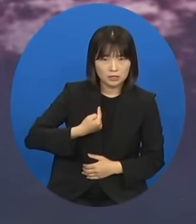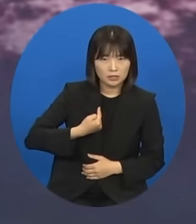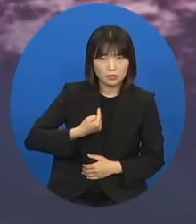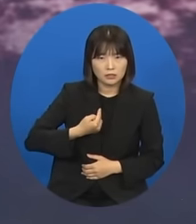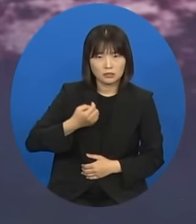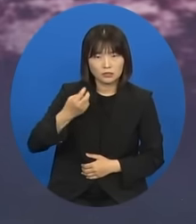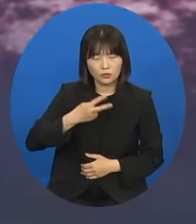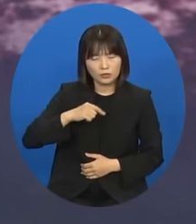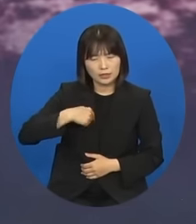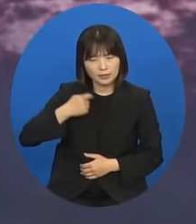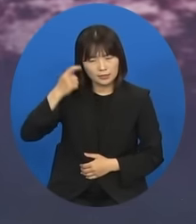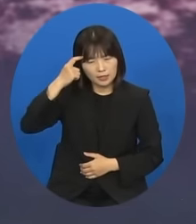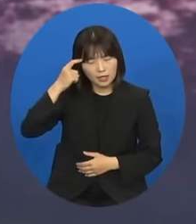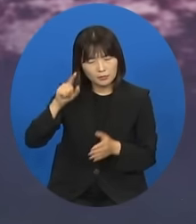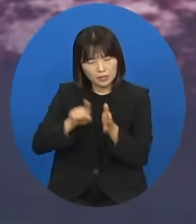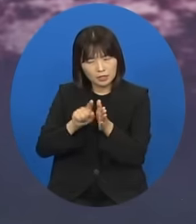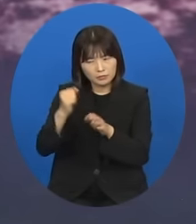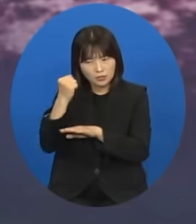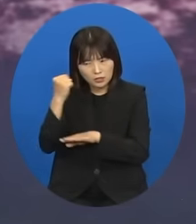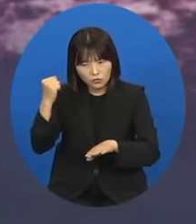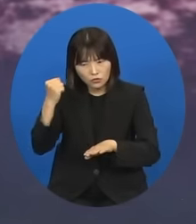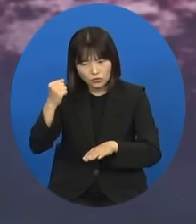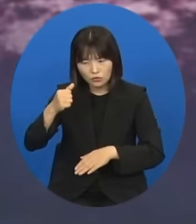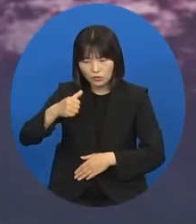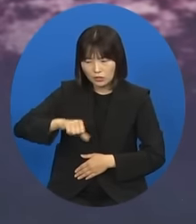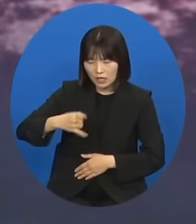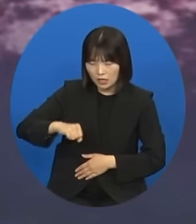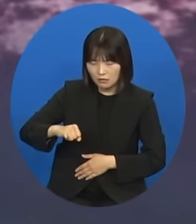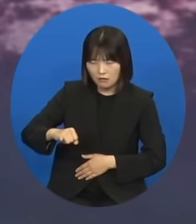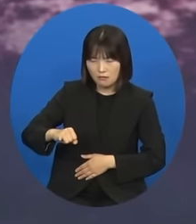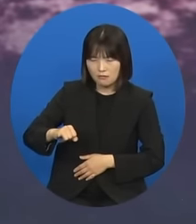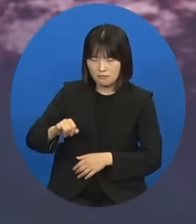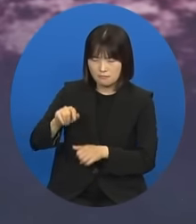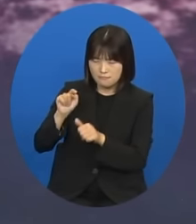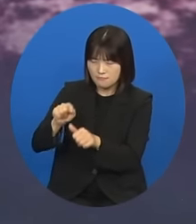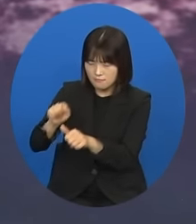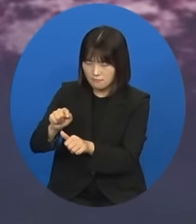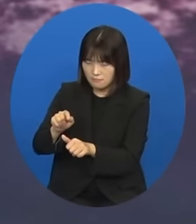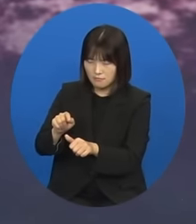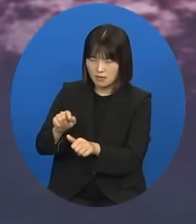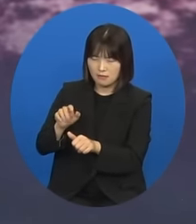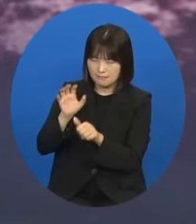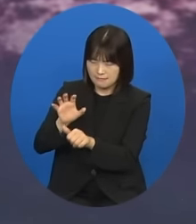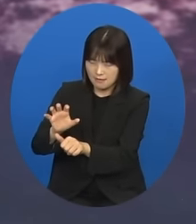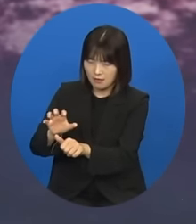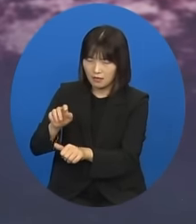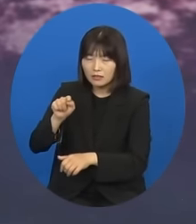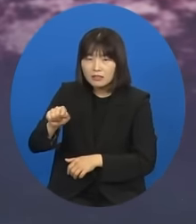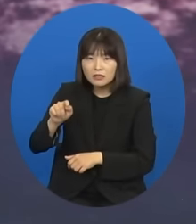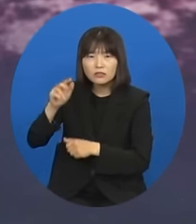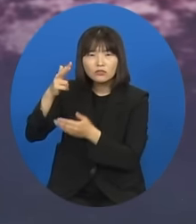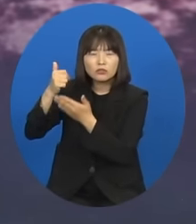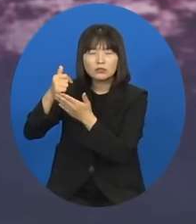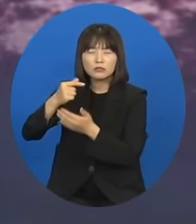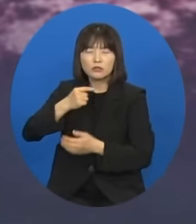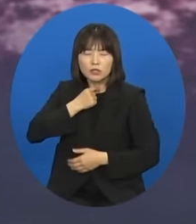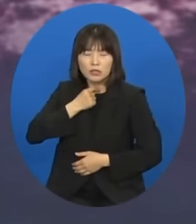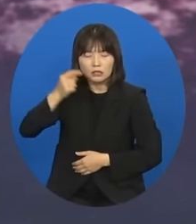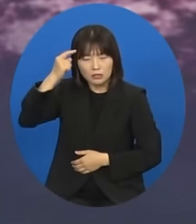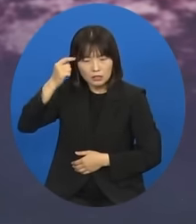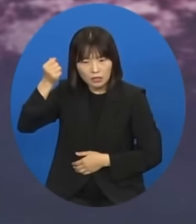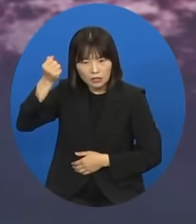믿음의 기준으로 아이들을 다그치고 몰아쳤던 그것이 주님이 원하시는 것이라고 생각했는데 알고 봤더니 그게